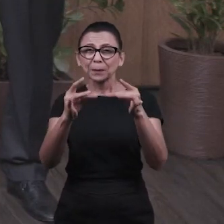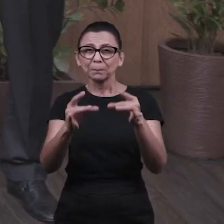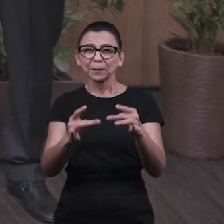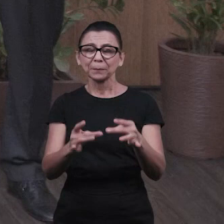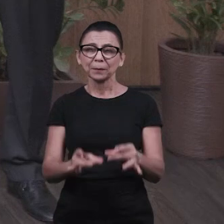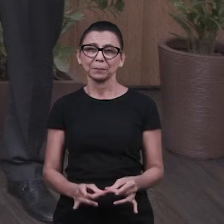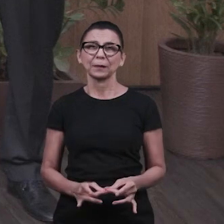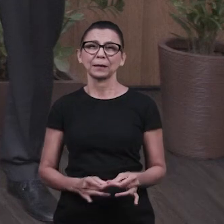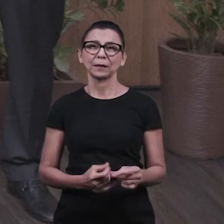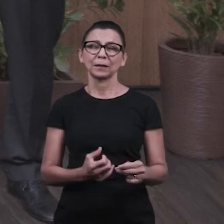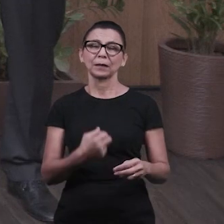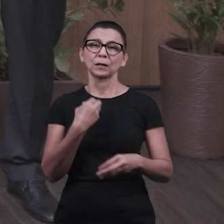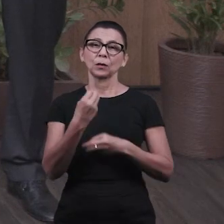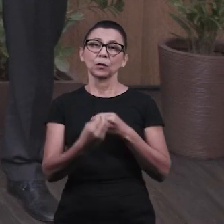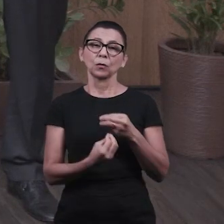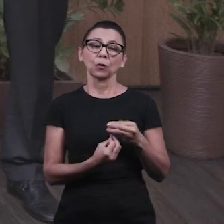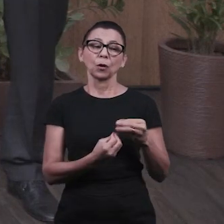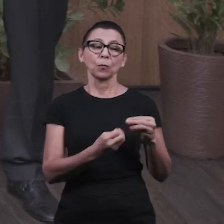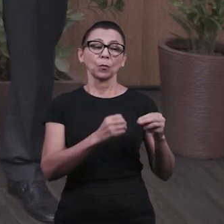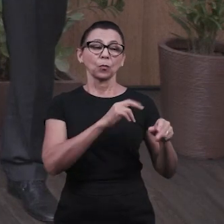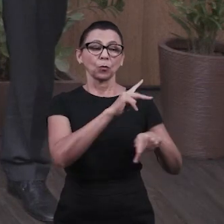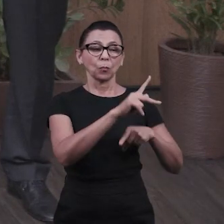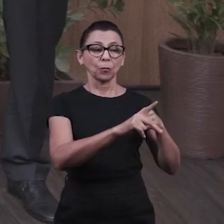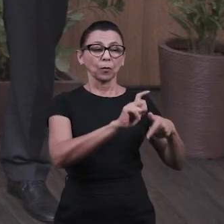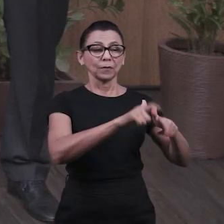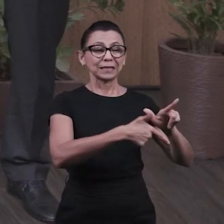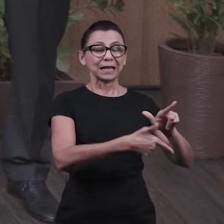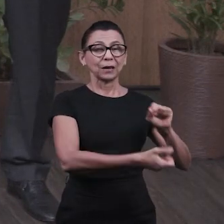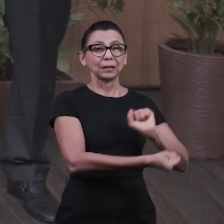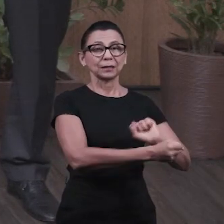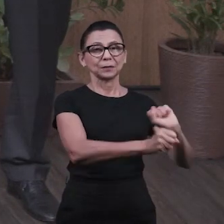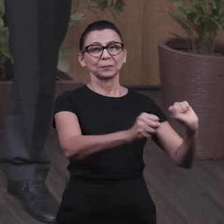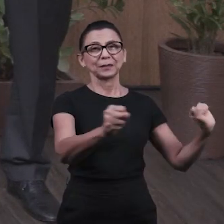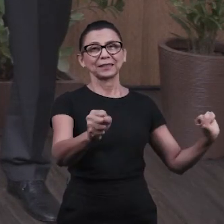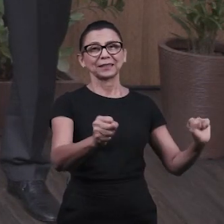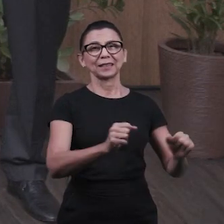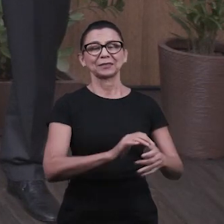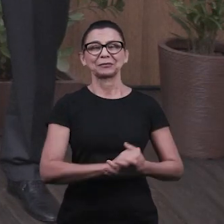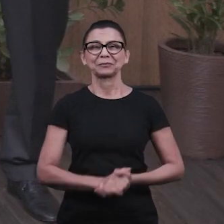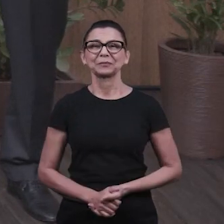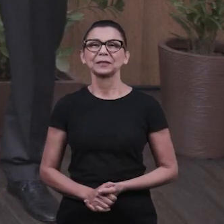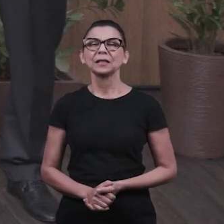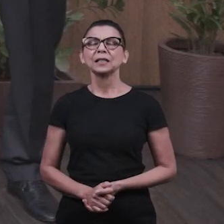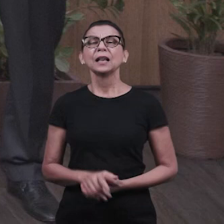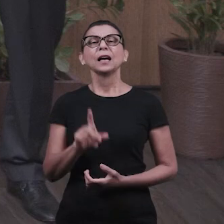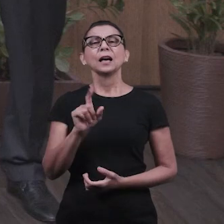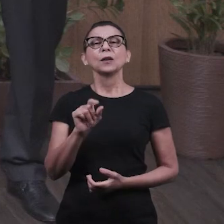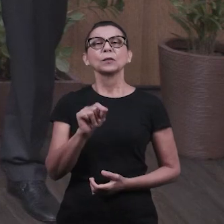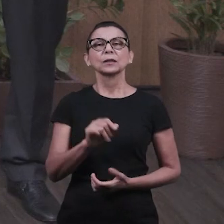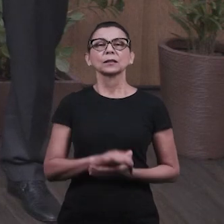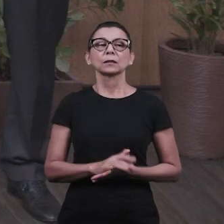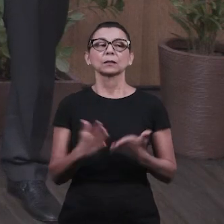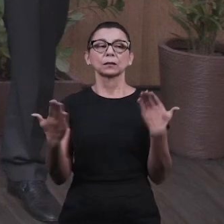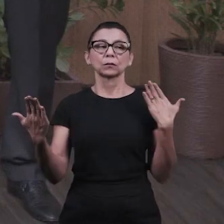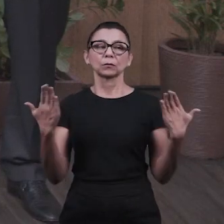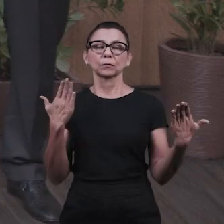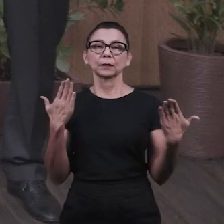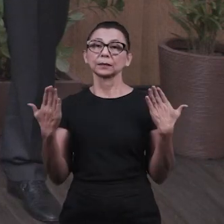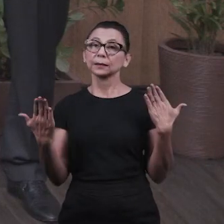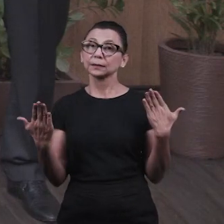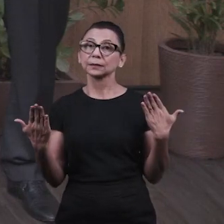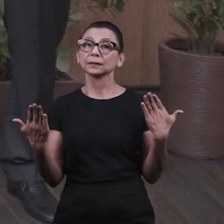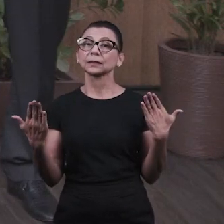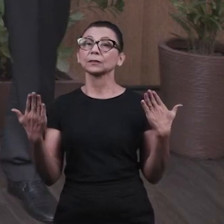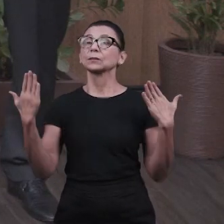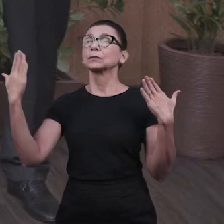hasard. C'est un parallèle prophétique de la sortie de l'Église vers